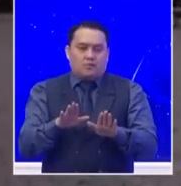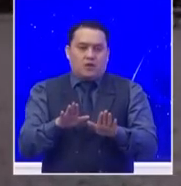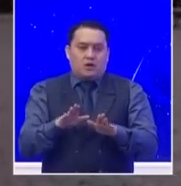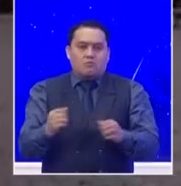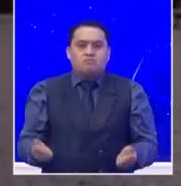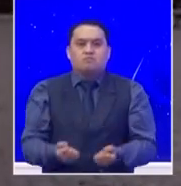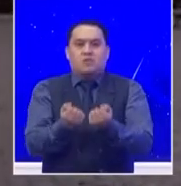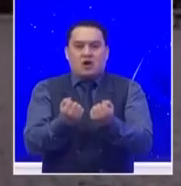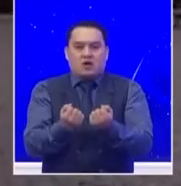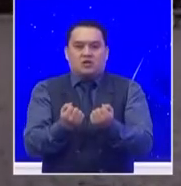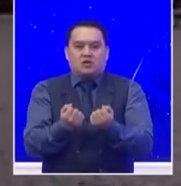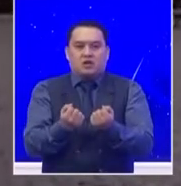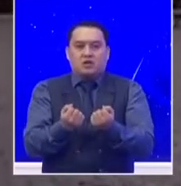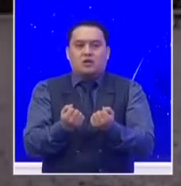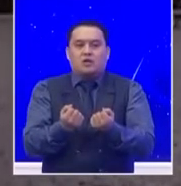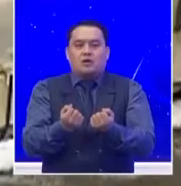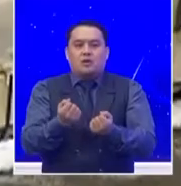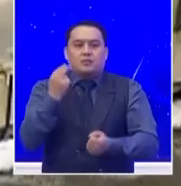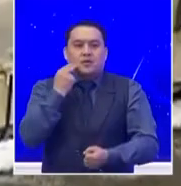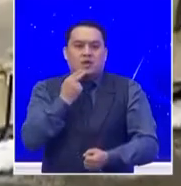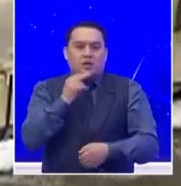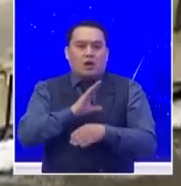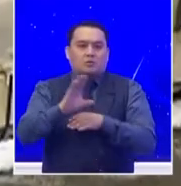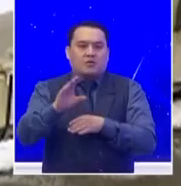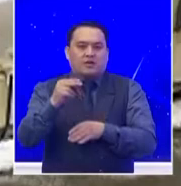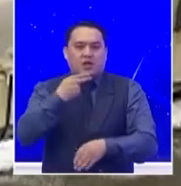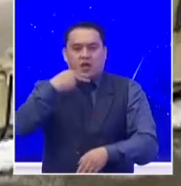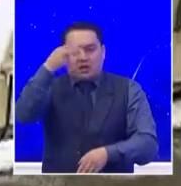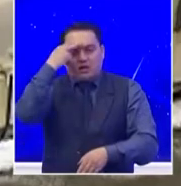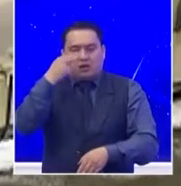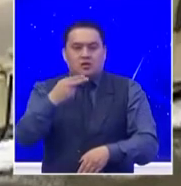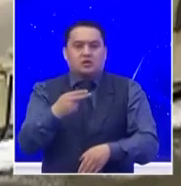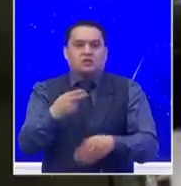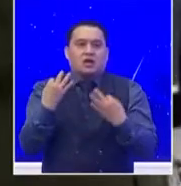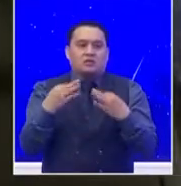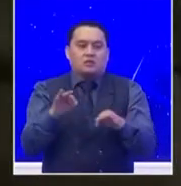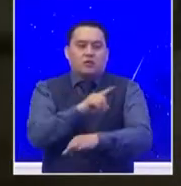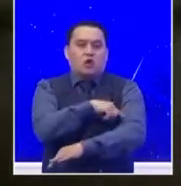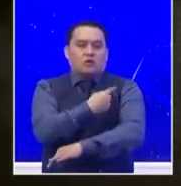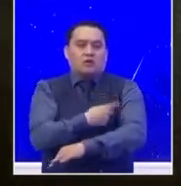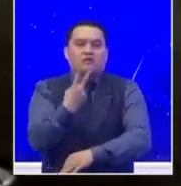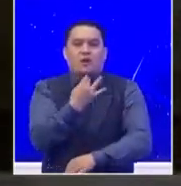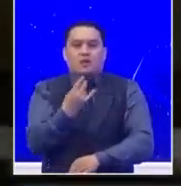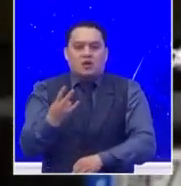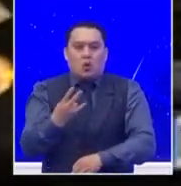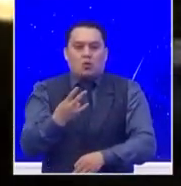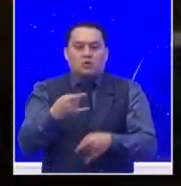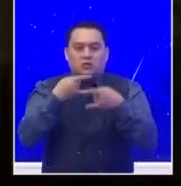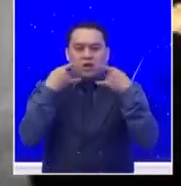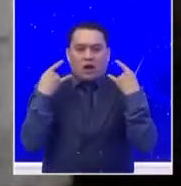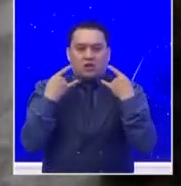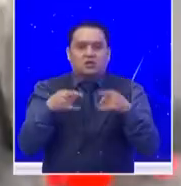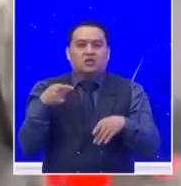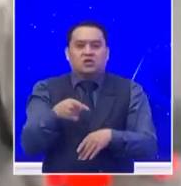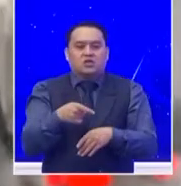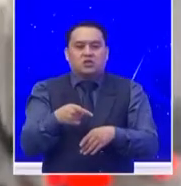и качества жеста солидарности Пекин отправляет в Италию высвободившихся врачей, 2 миллиона защитных масок, а также